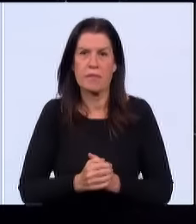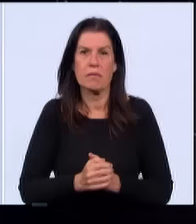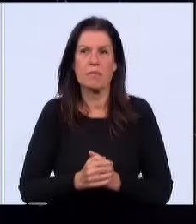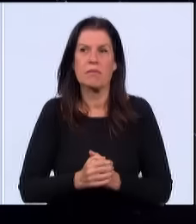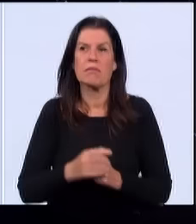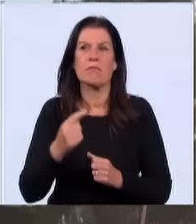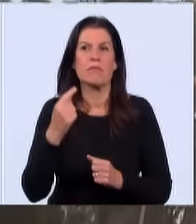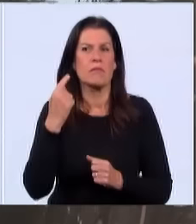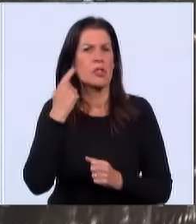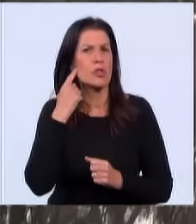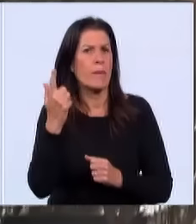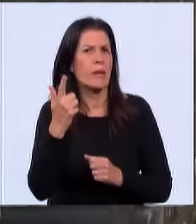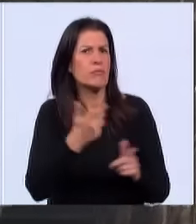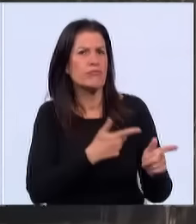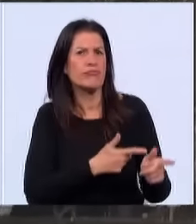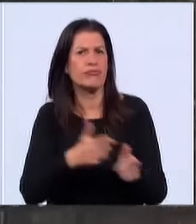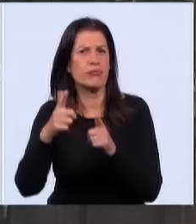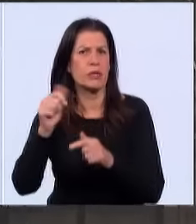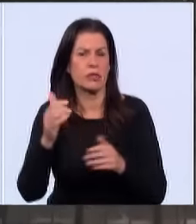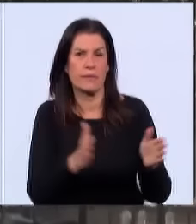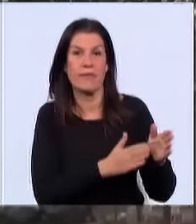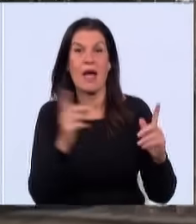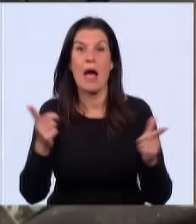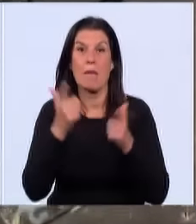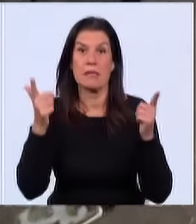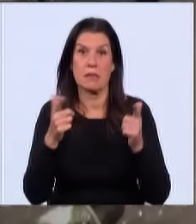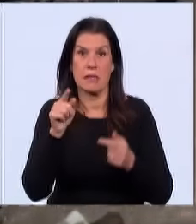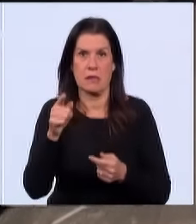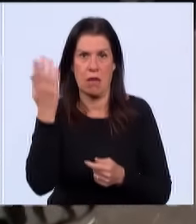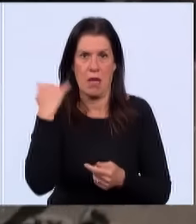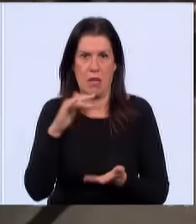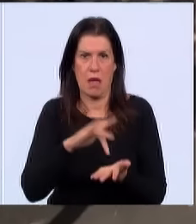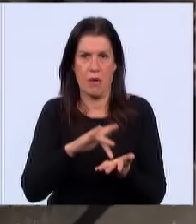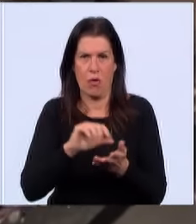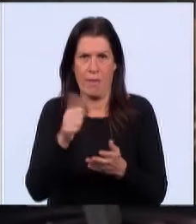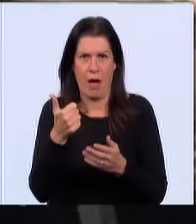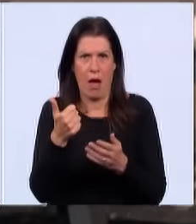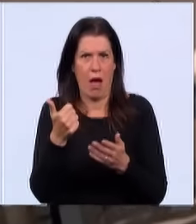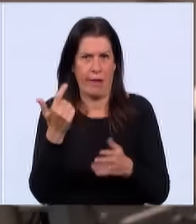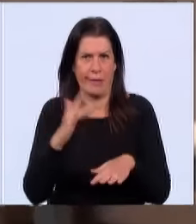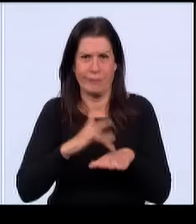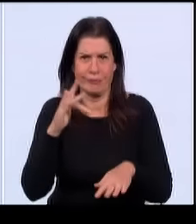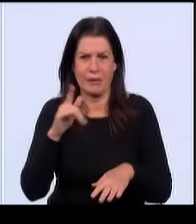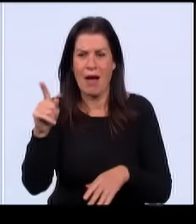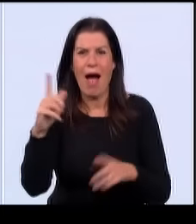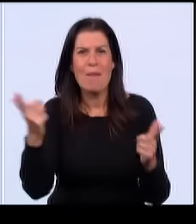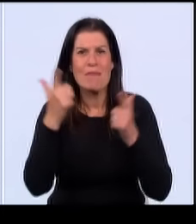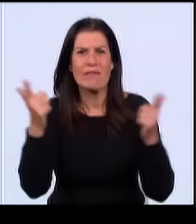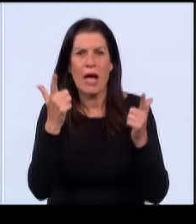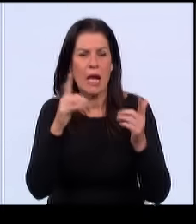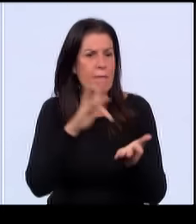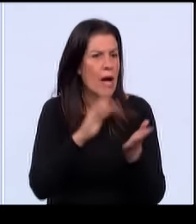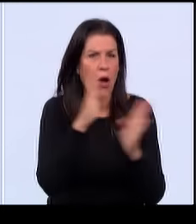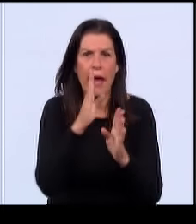הראשון. המסיבה היא המוקד האקוטי ביותר כידוע. למבלים אין מחסה, וכמויות האנשים אדירות, אבל